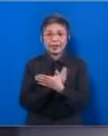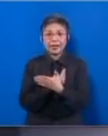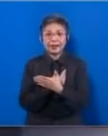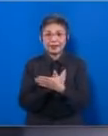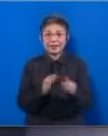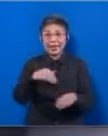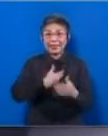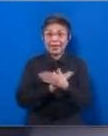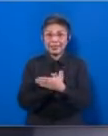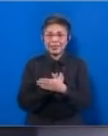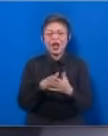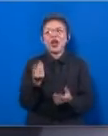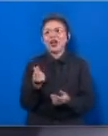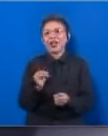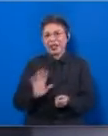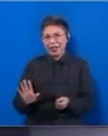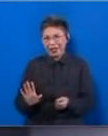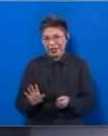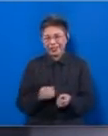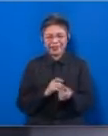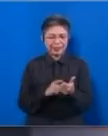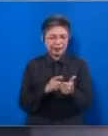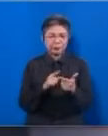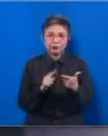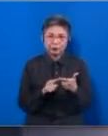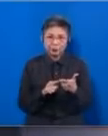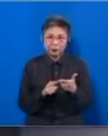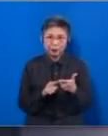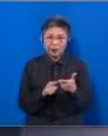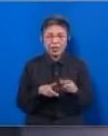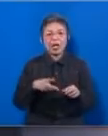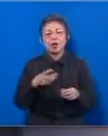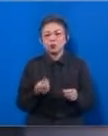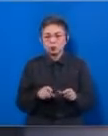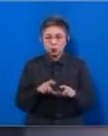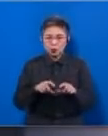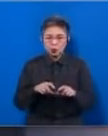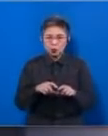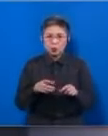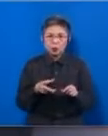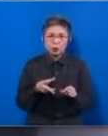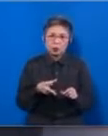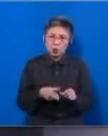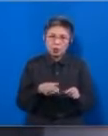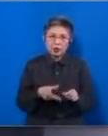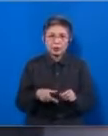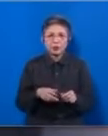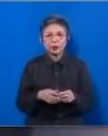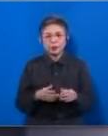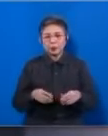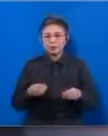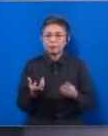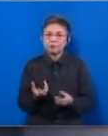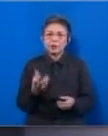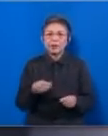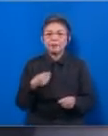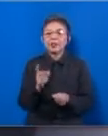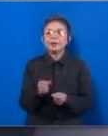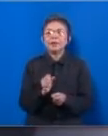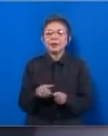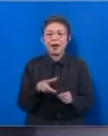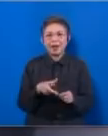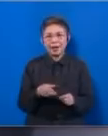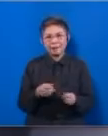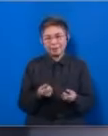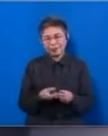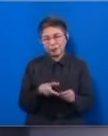gratis katanya, tinggal realisasinya aja kan. Terus nanti katanya akan ada diskon khusus untuk penyandang disabilitas, utamanya di beberapa retail. Jadi ya memberikan keleluasan